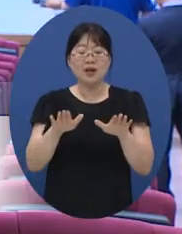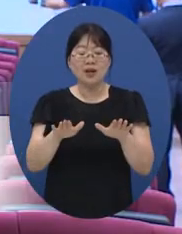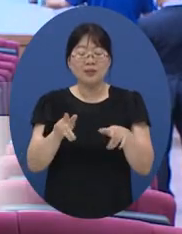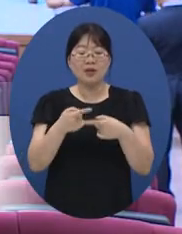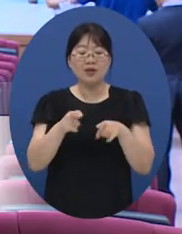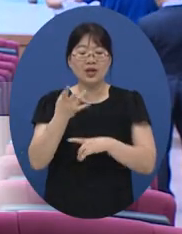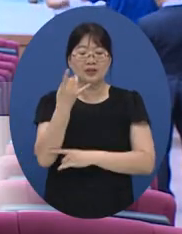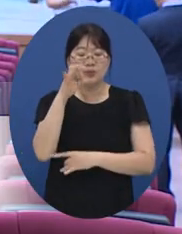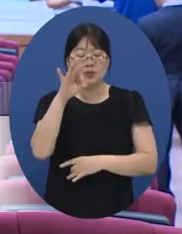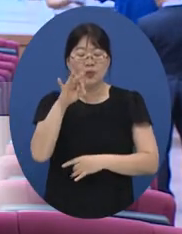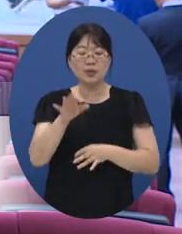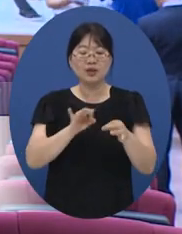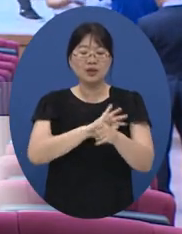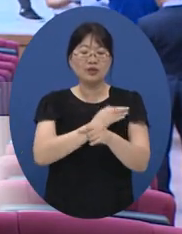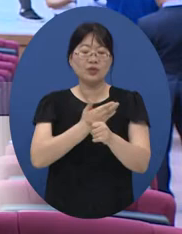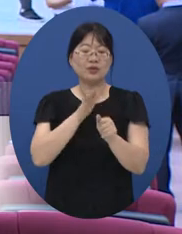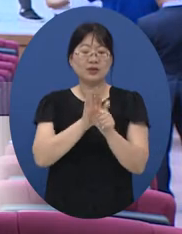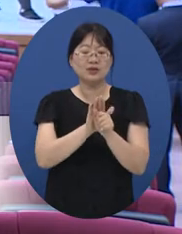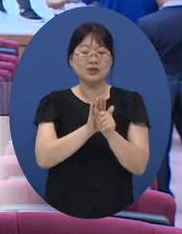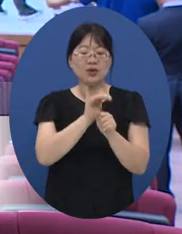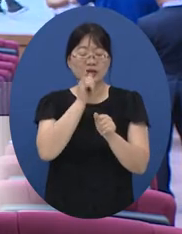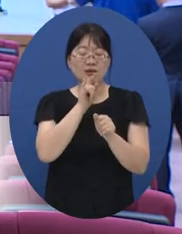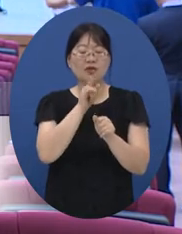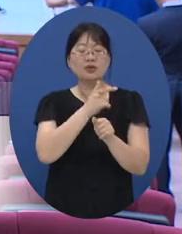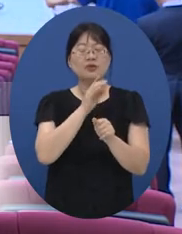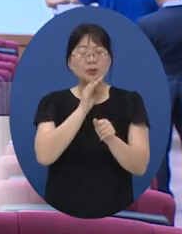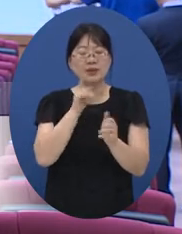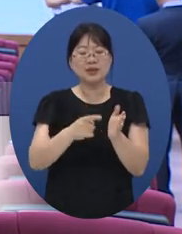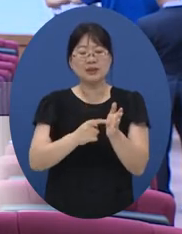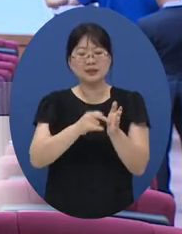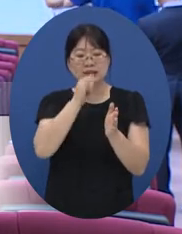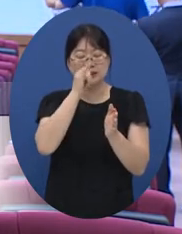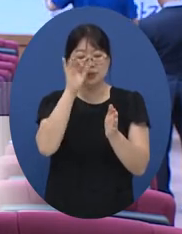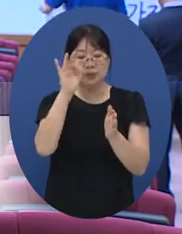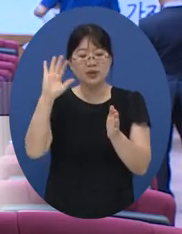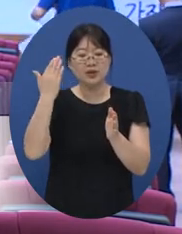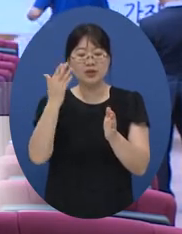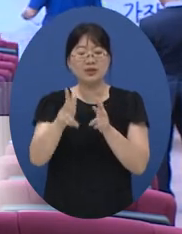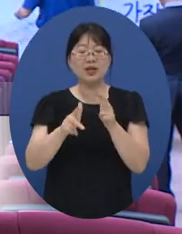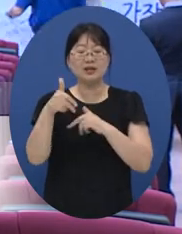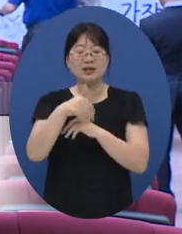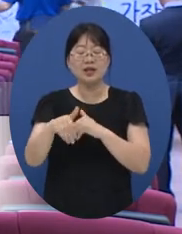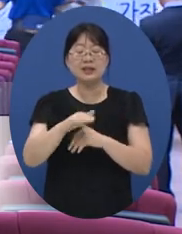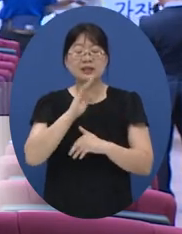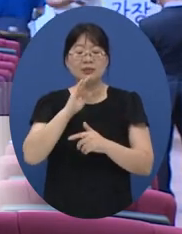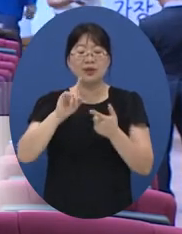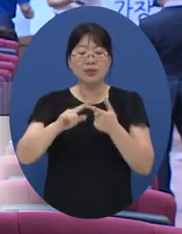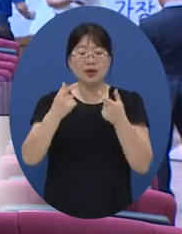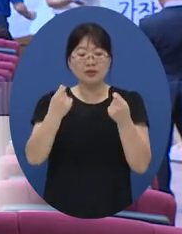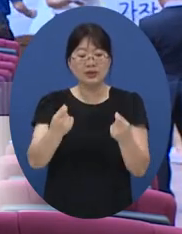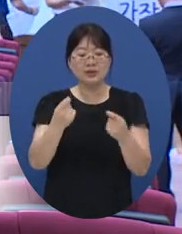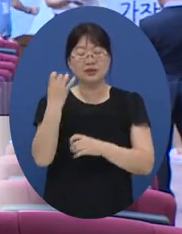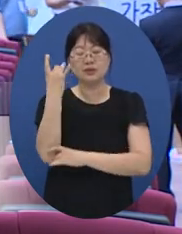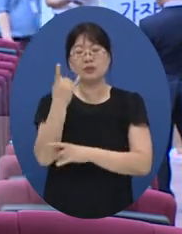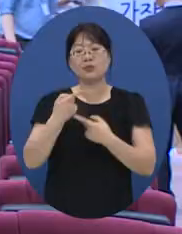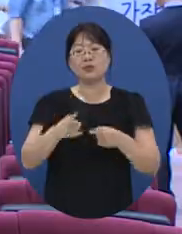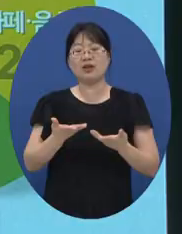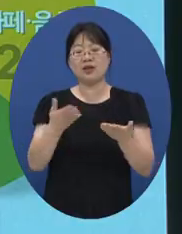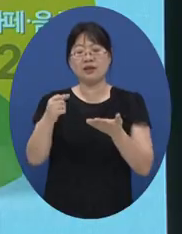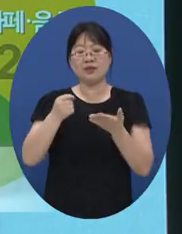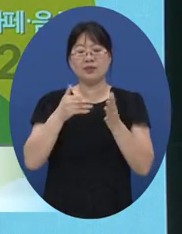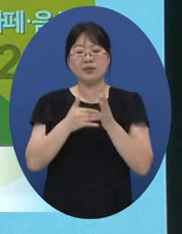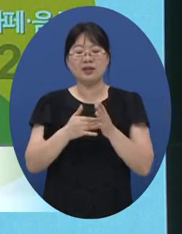이제 평가 기준은 상권에 지원하는 게 얼마나 시급했는지, 그다음에 이제 사업 계획이 얼마나 적정한지 이런 기준으로 평가를